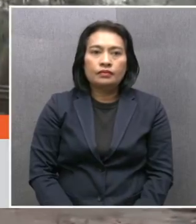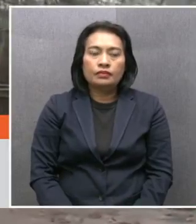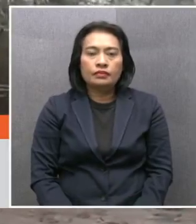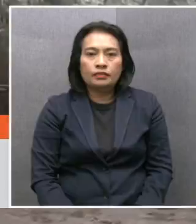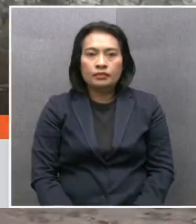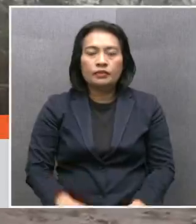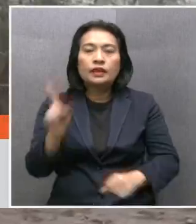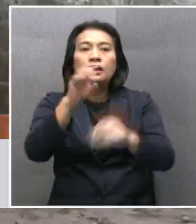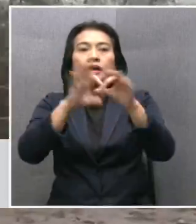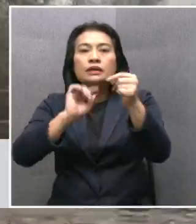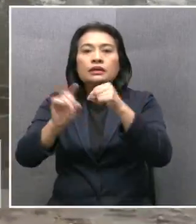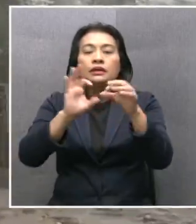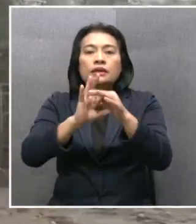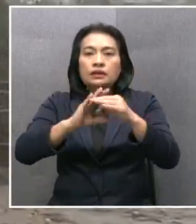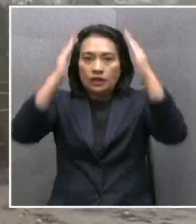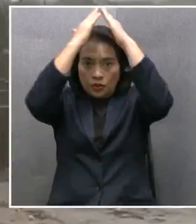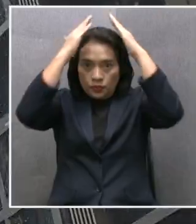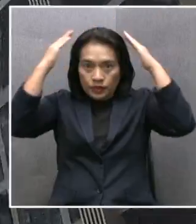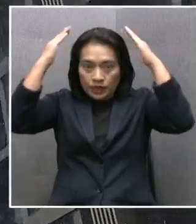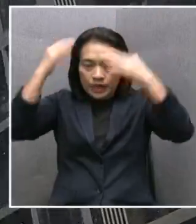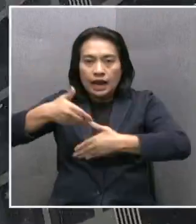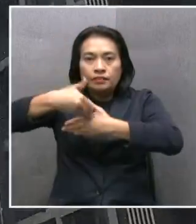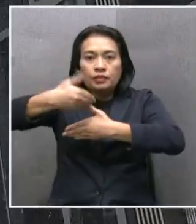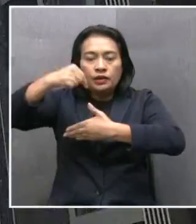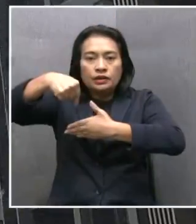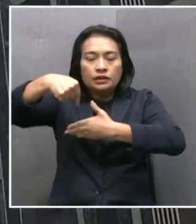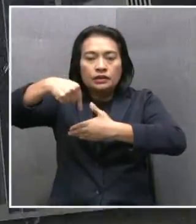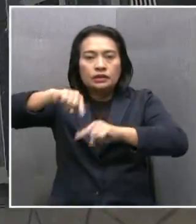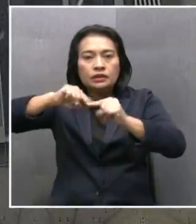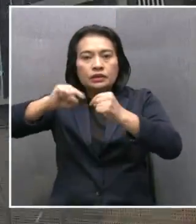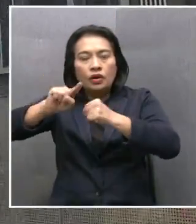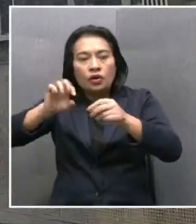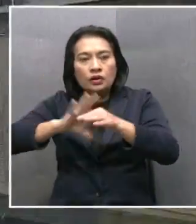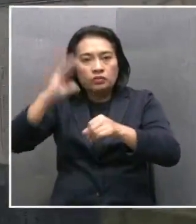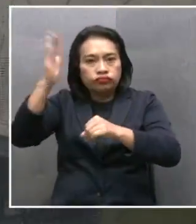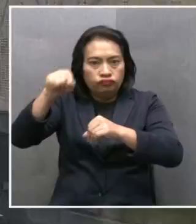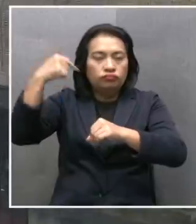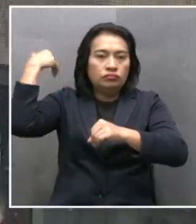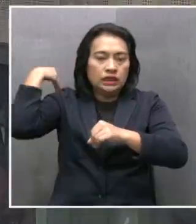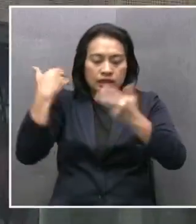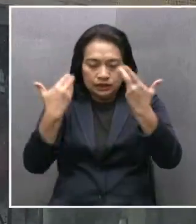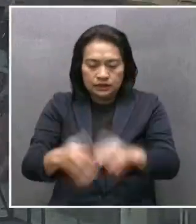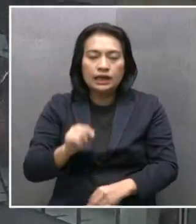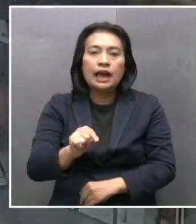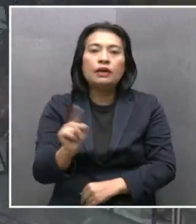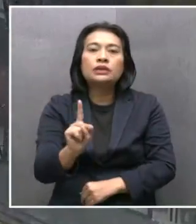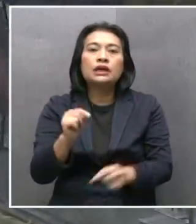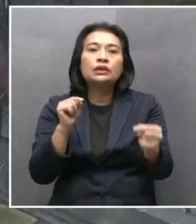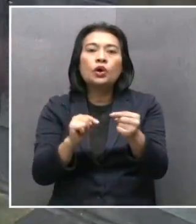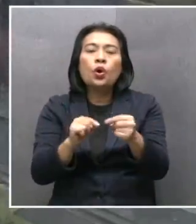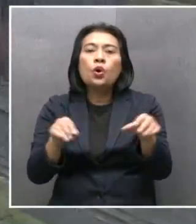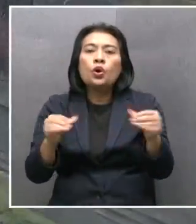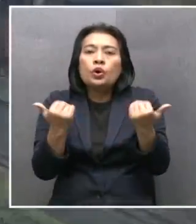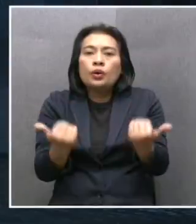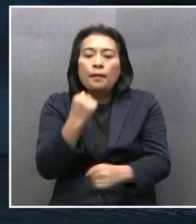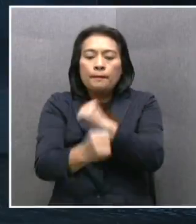กคลุมบริเวณชายฝั่งประเทศเวียดนามตอนบนและอ่าวตังเกียทั้งนี้กรมอุตุนิยมวิทยาคาดการณ์การเข้าสู่ฤดูฝน